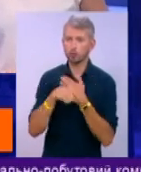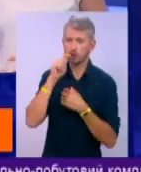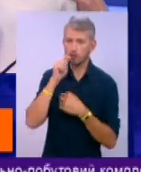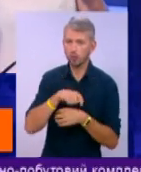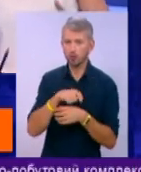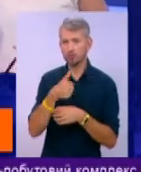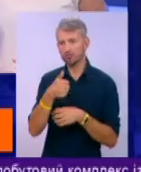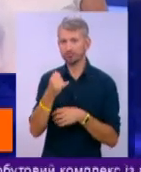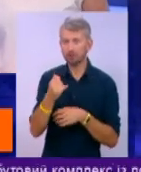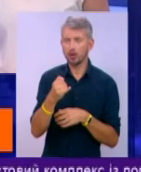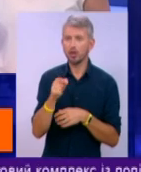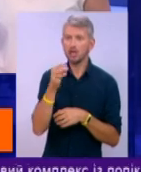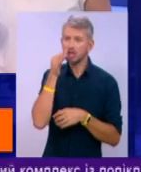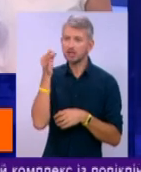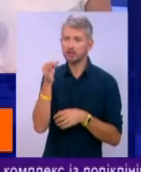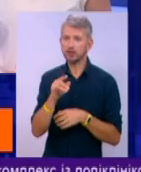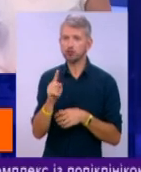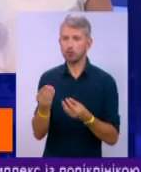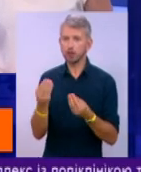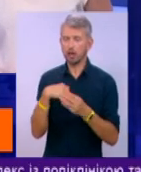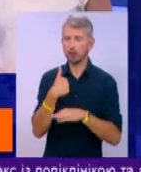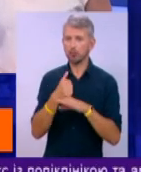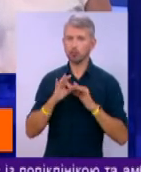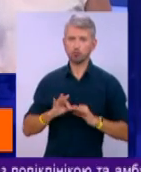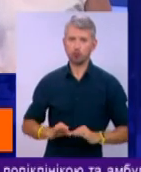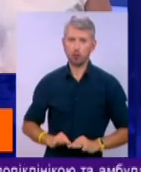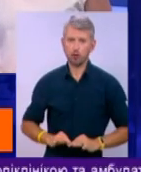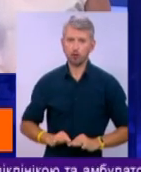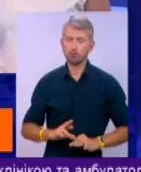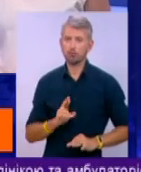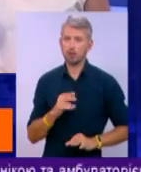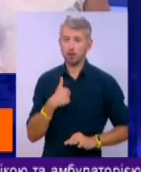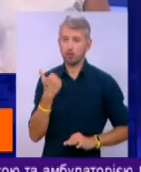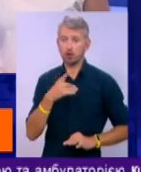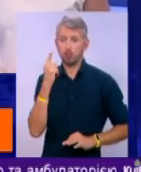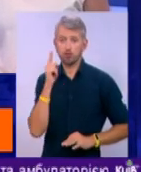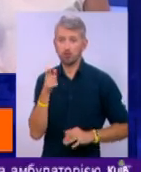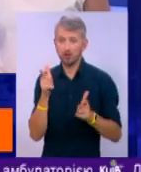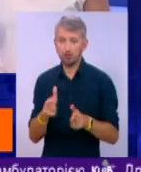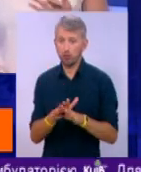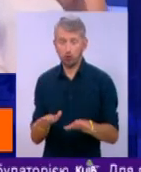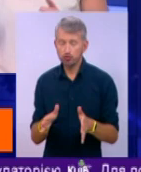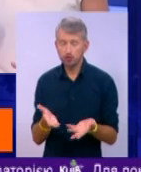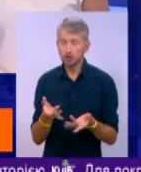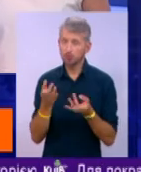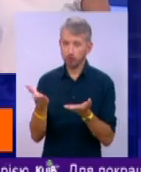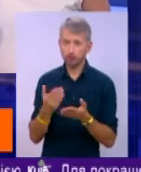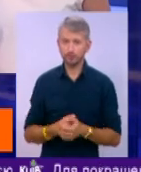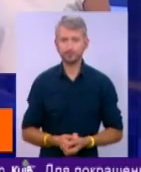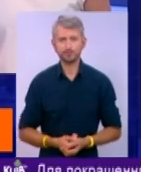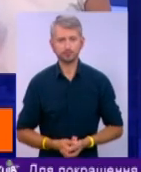І, власне, той звіт, який нам надав генпрокурор, я вже почула, що ви з ним не погоджуєтесь. Прошу.